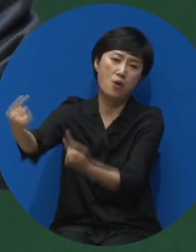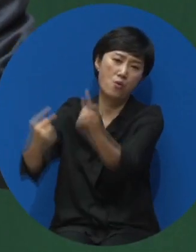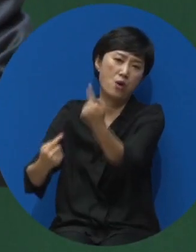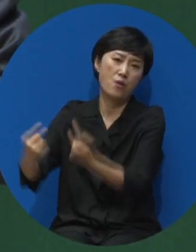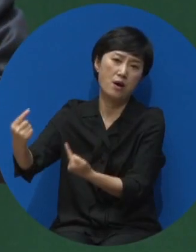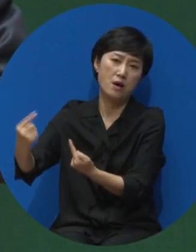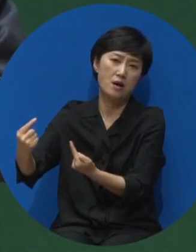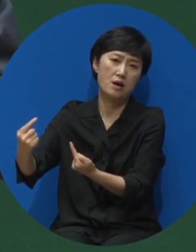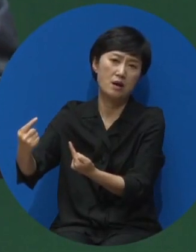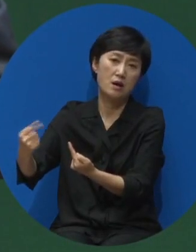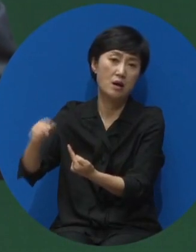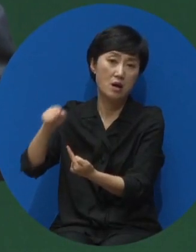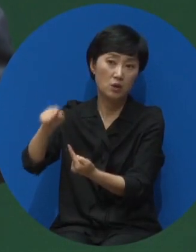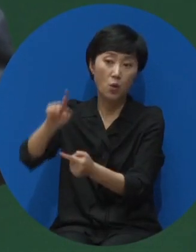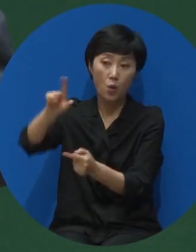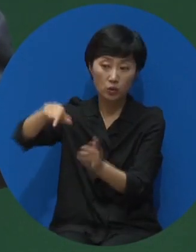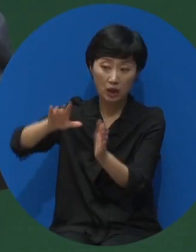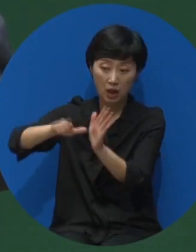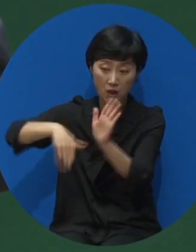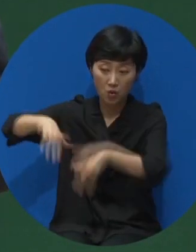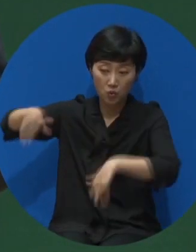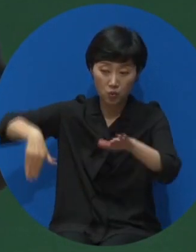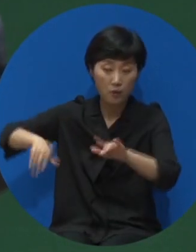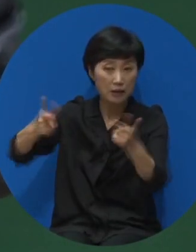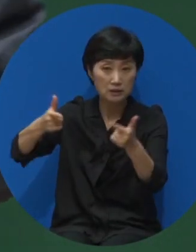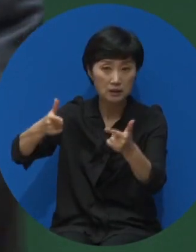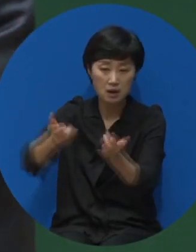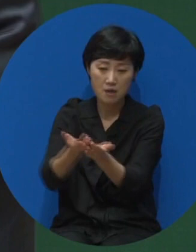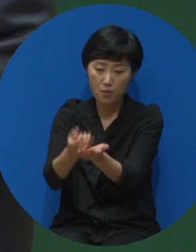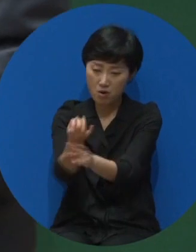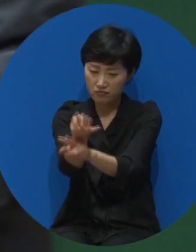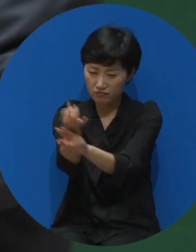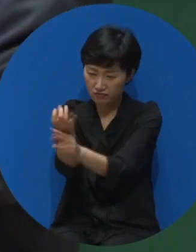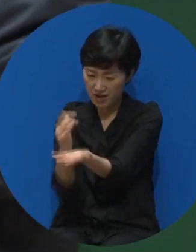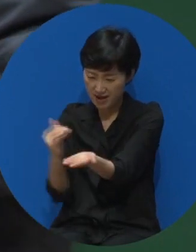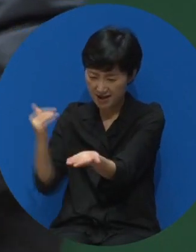보화를 가득 싣고 돌아올 것이다.